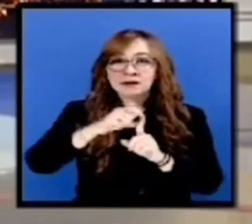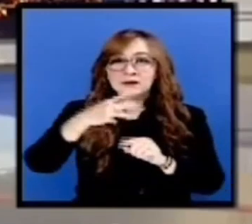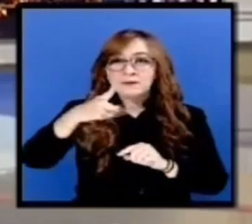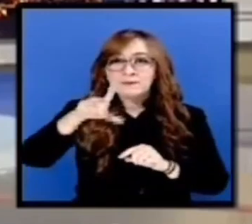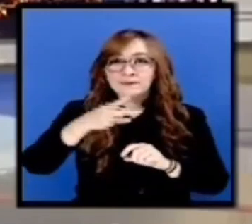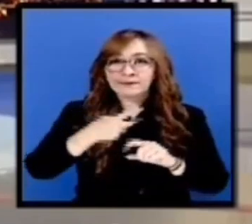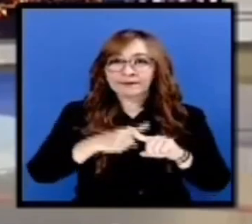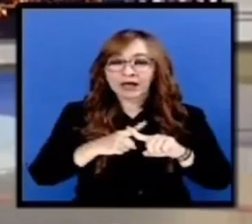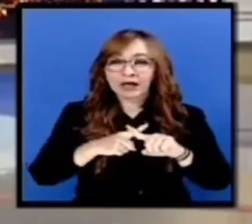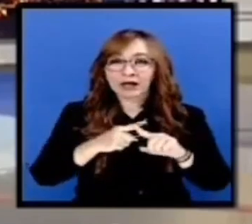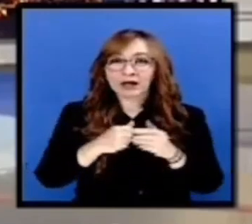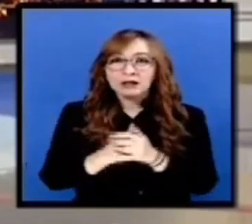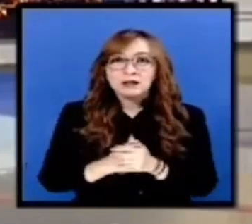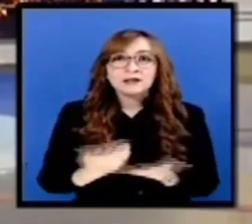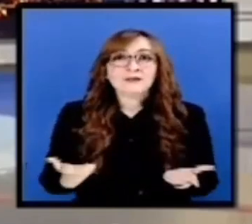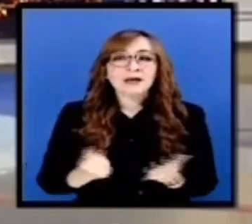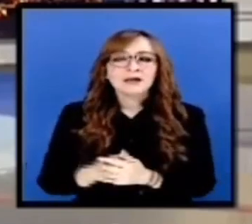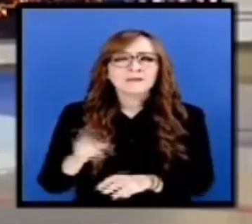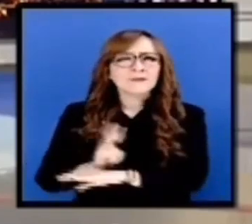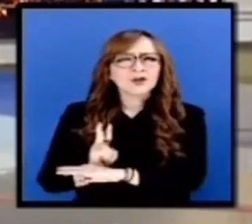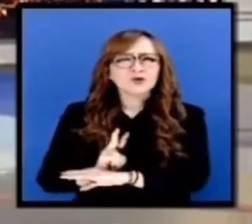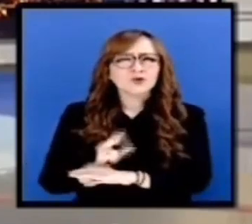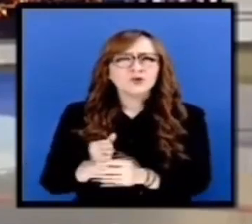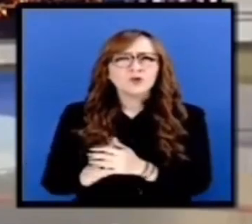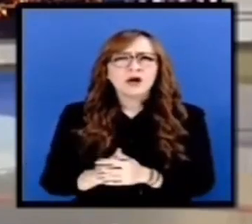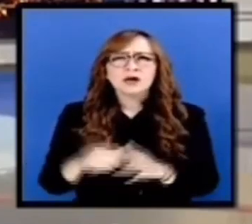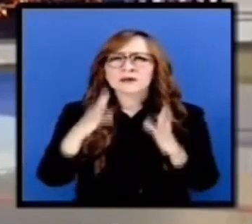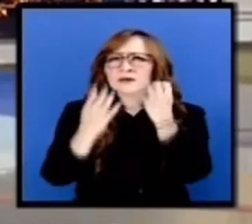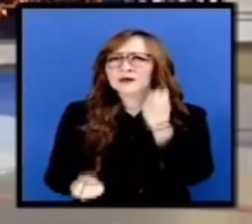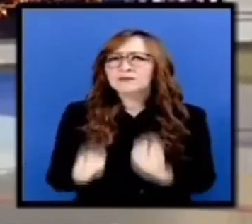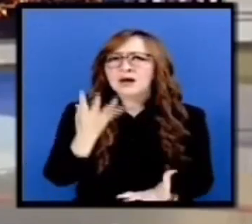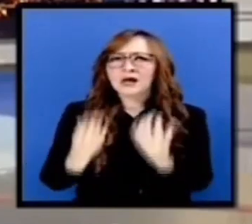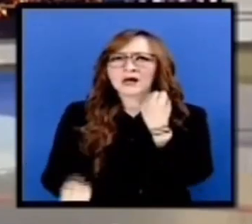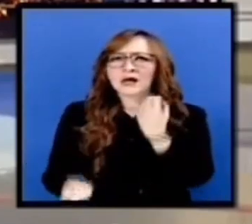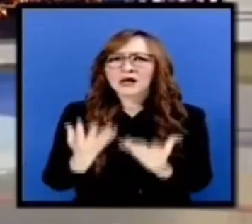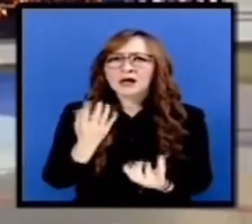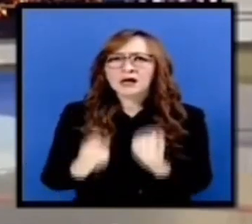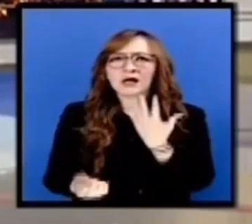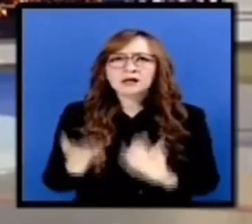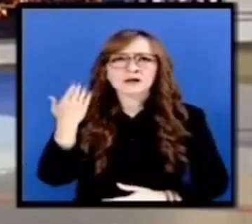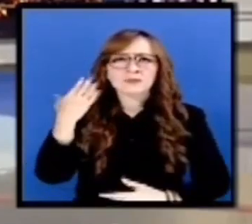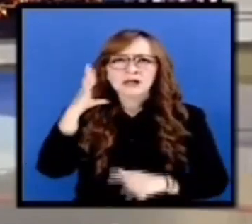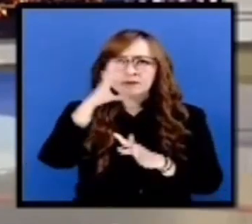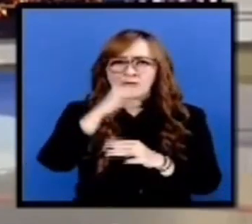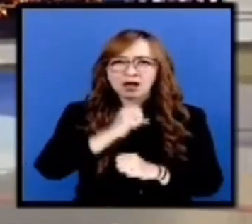Timur ludes terbakar pada Minggu malam. Kebakaran diduga akibat adanya korsleting listrik.